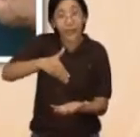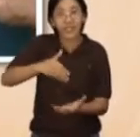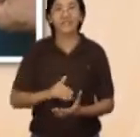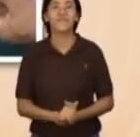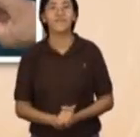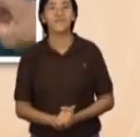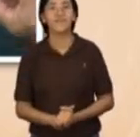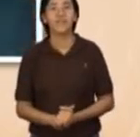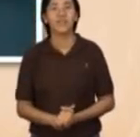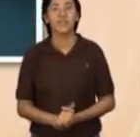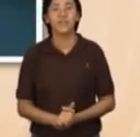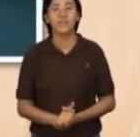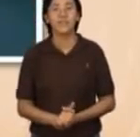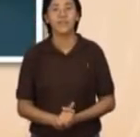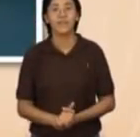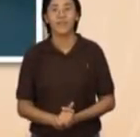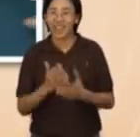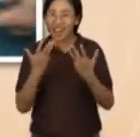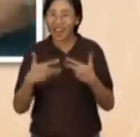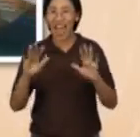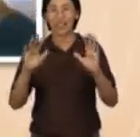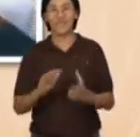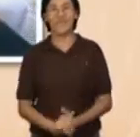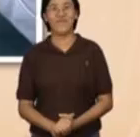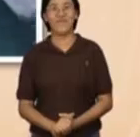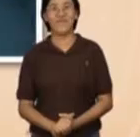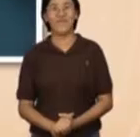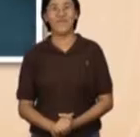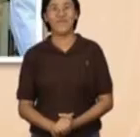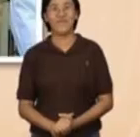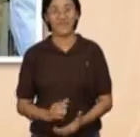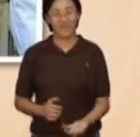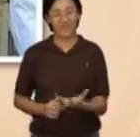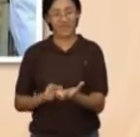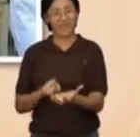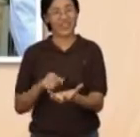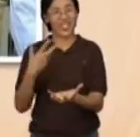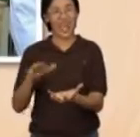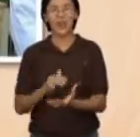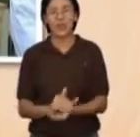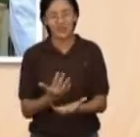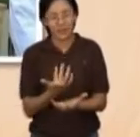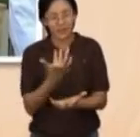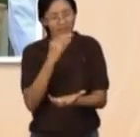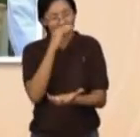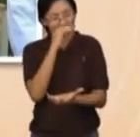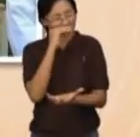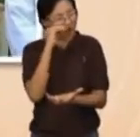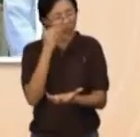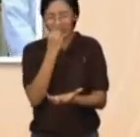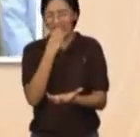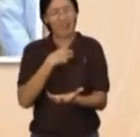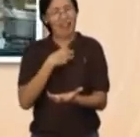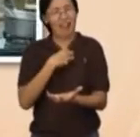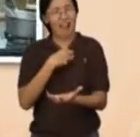โอ้โห เสร็จเรียบร้อยแล้วครับครับ หอมน่ารับประทานจริงๆเลยค่ะแกงจืดลูก